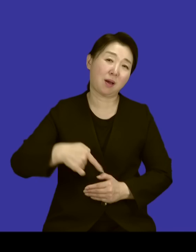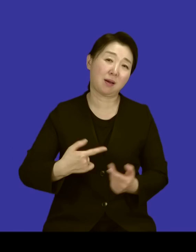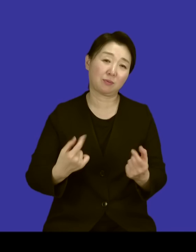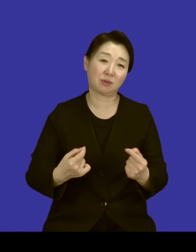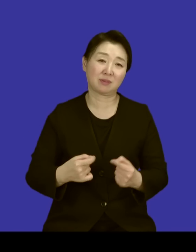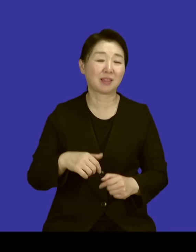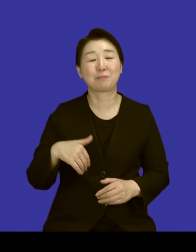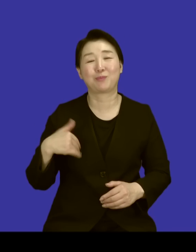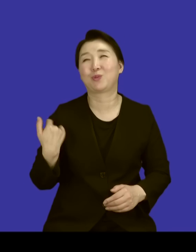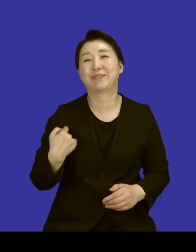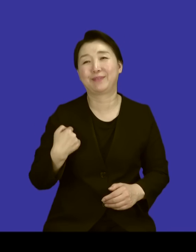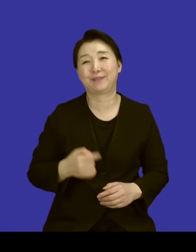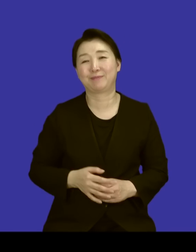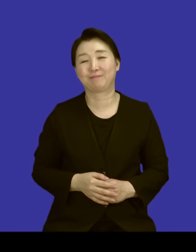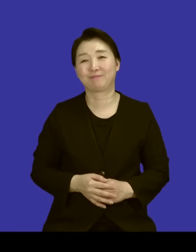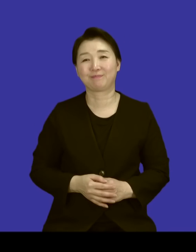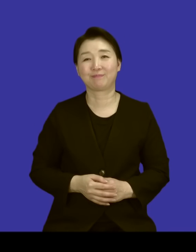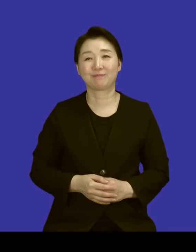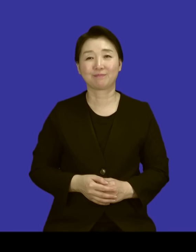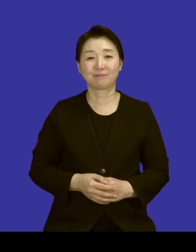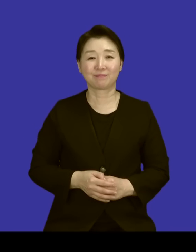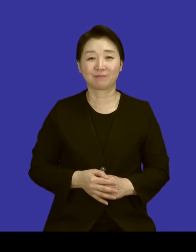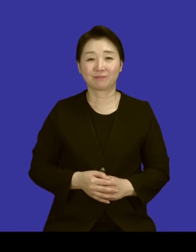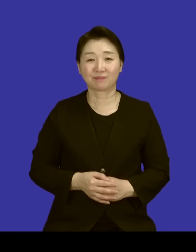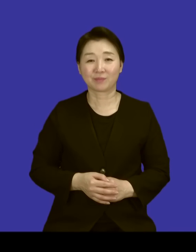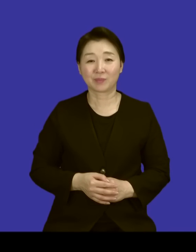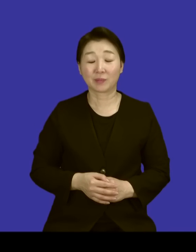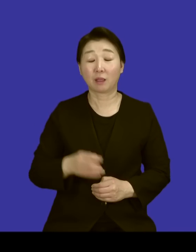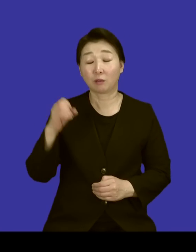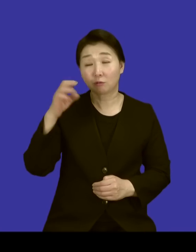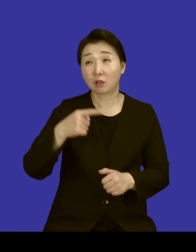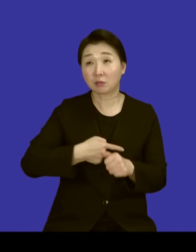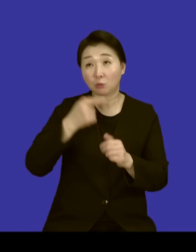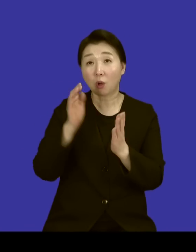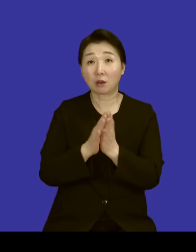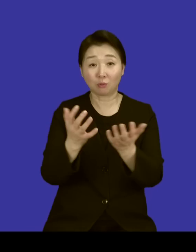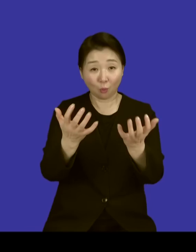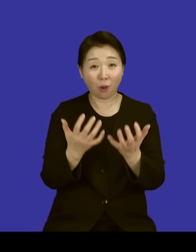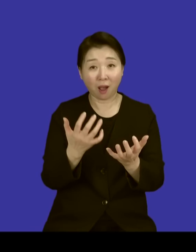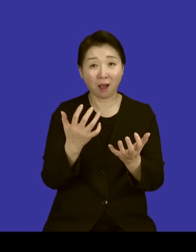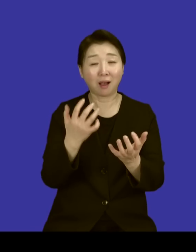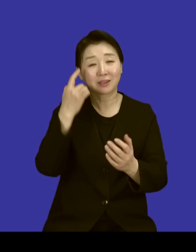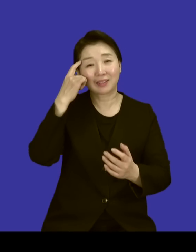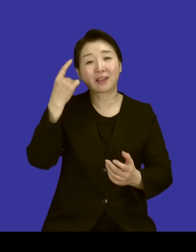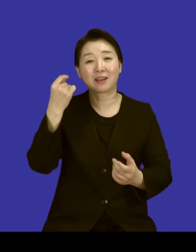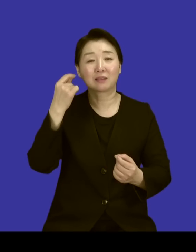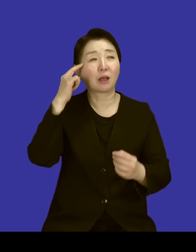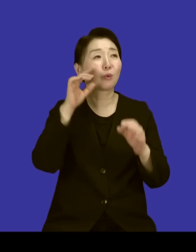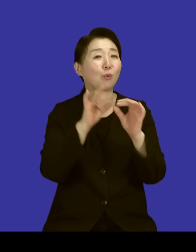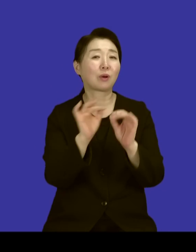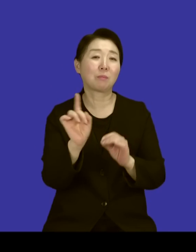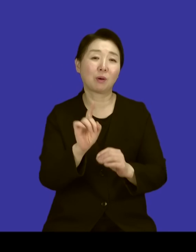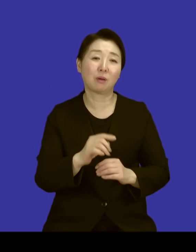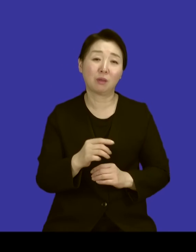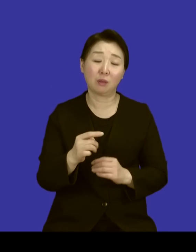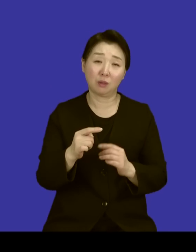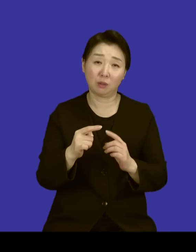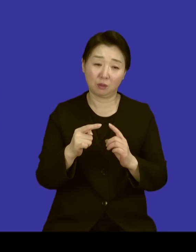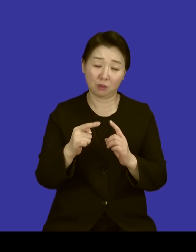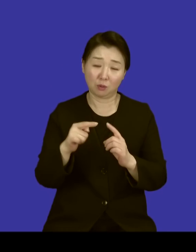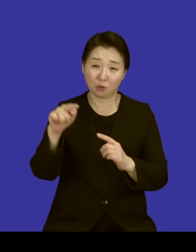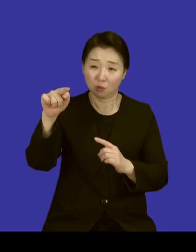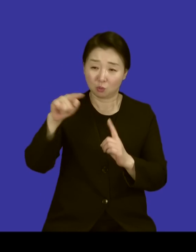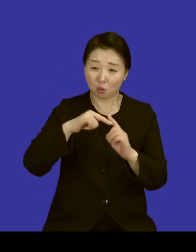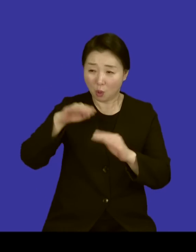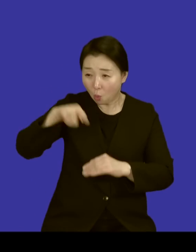그 몰랐어요, 제가. 그죠. 네. 그냥 와 계신 줄 알았어요. 예. 되게 공감이 되는 게 또 안 오면 예.